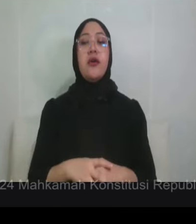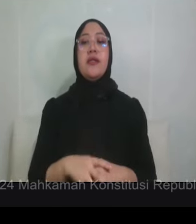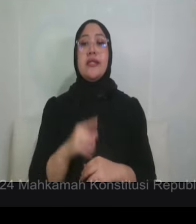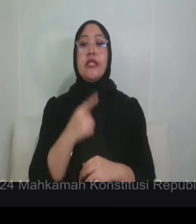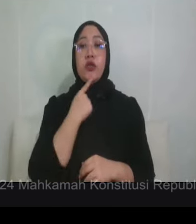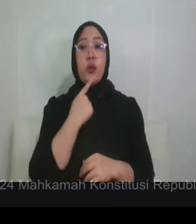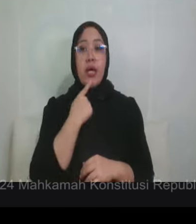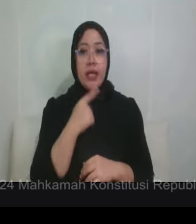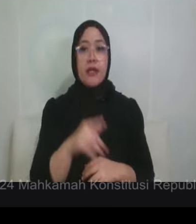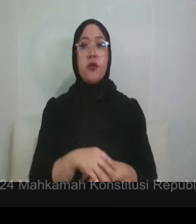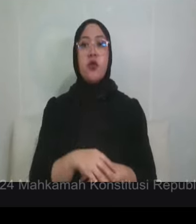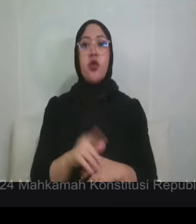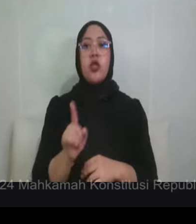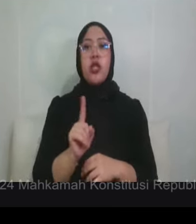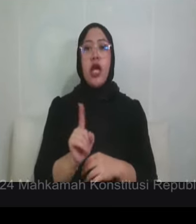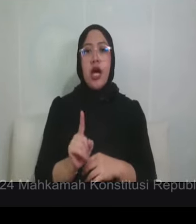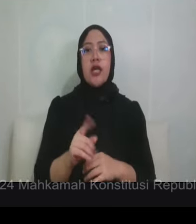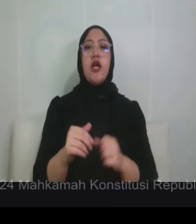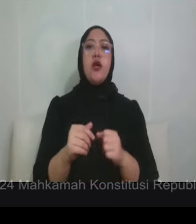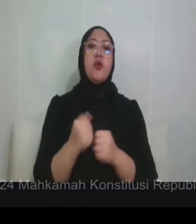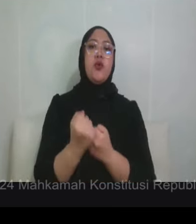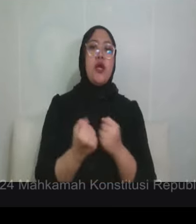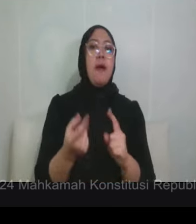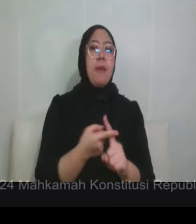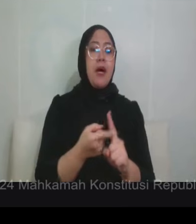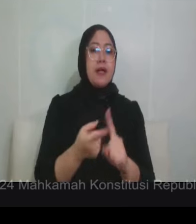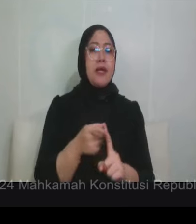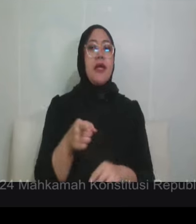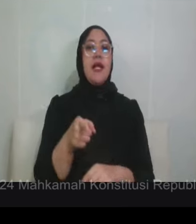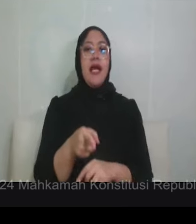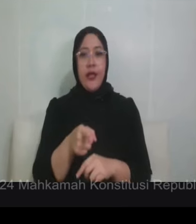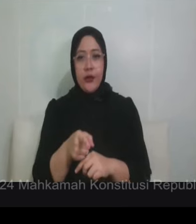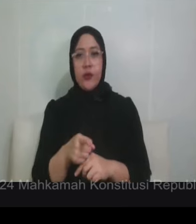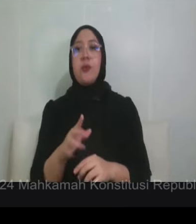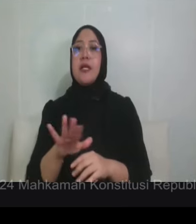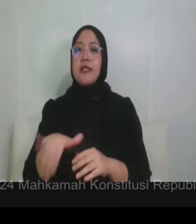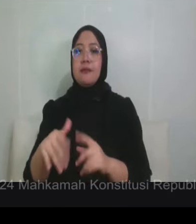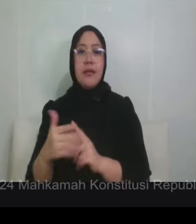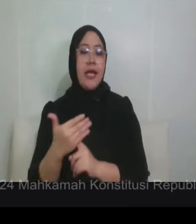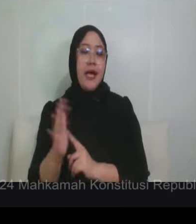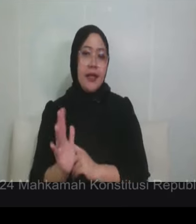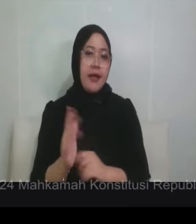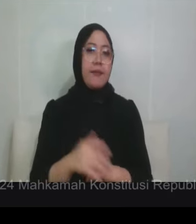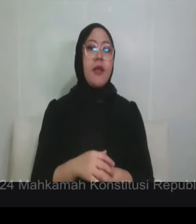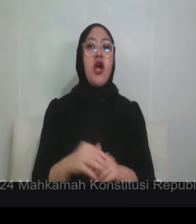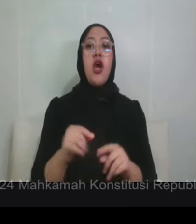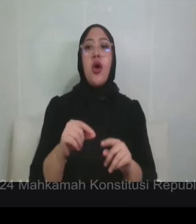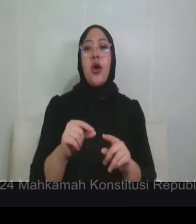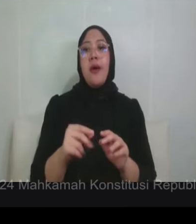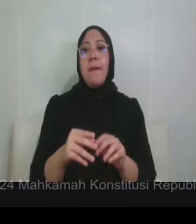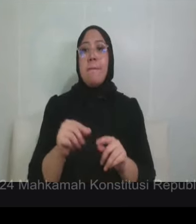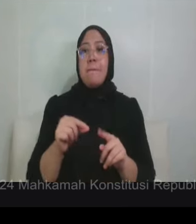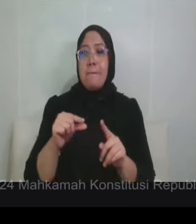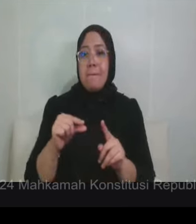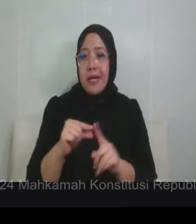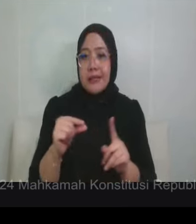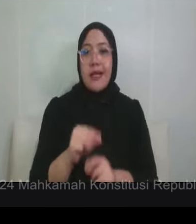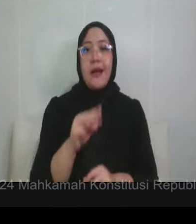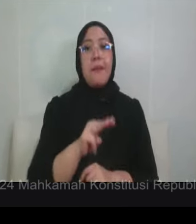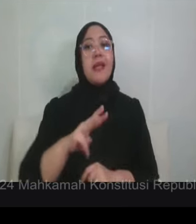tidak terdapat tindakan upaya paksa sehingga selengkapnya norma Pasal 43 ayat 1 dalam pasal 2 Angka